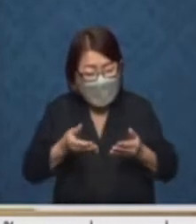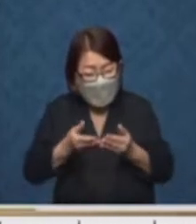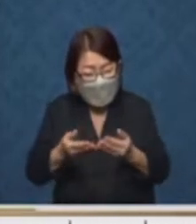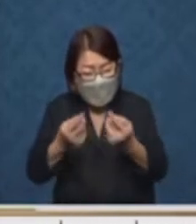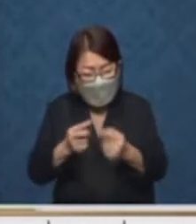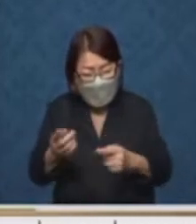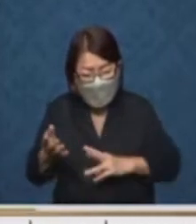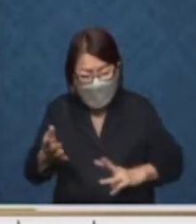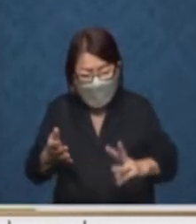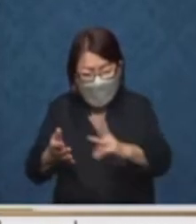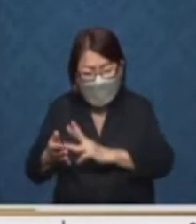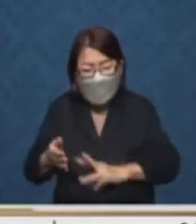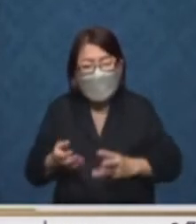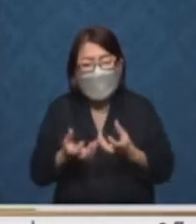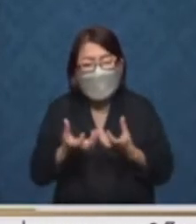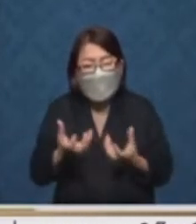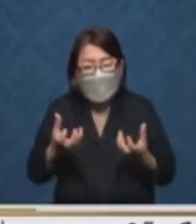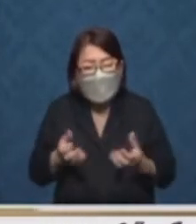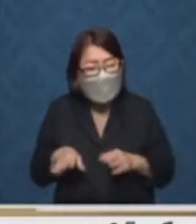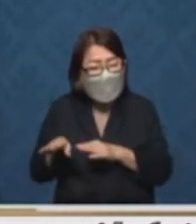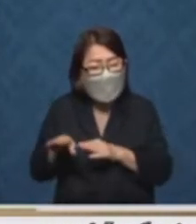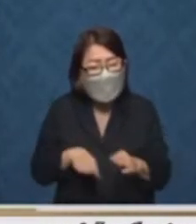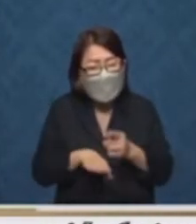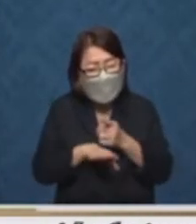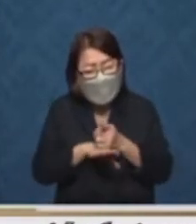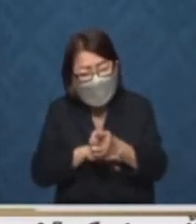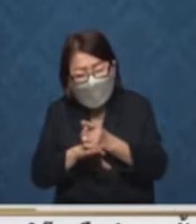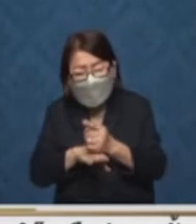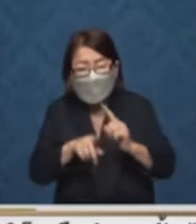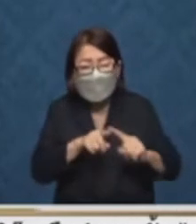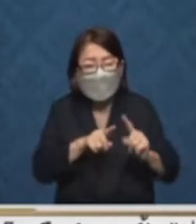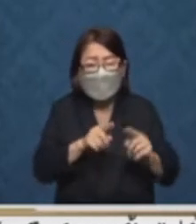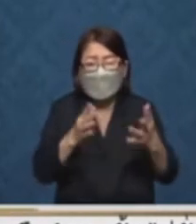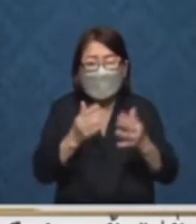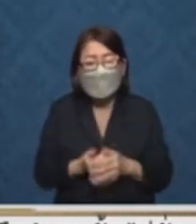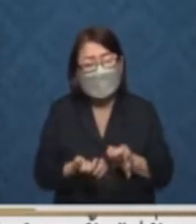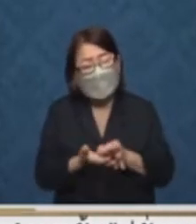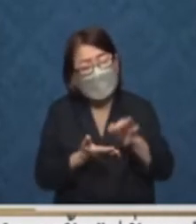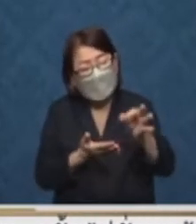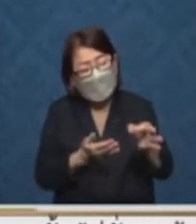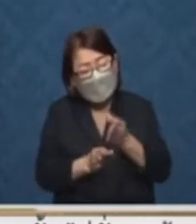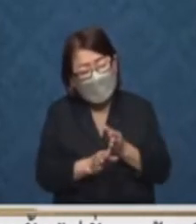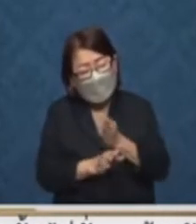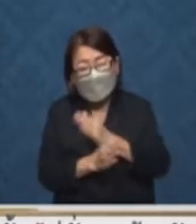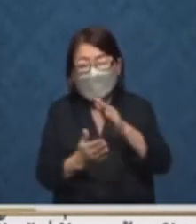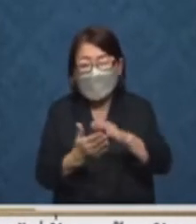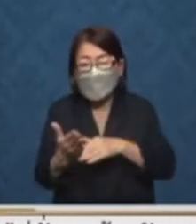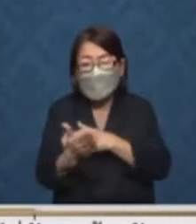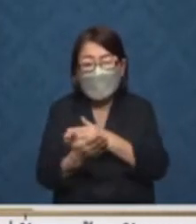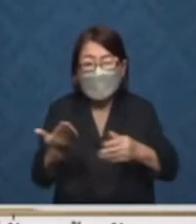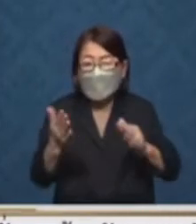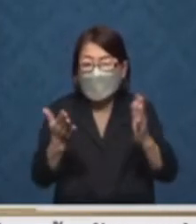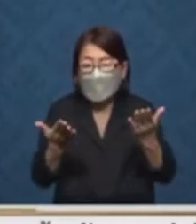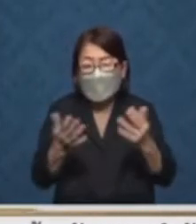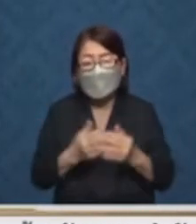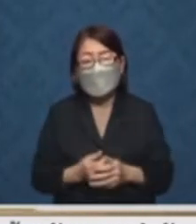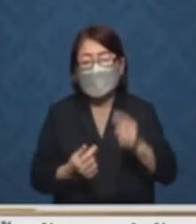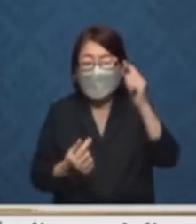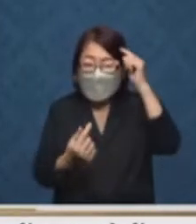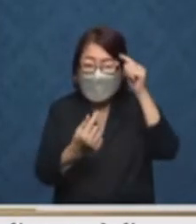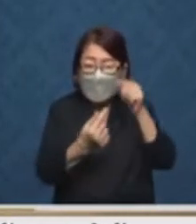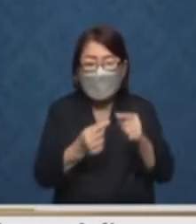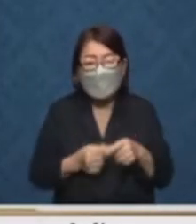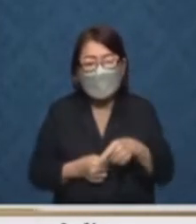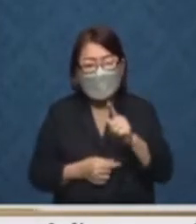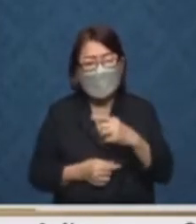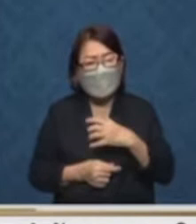บแม้แต่น้อยเป็นการซื้อที่ขาดแผนงบประมาณและคำนึงถึงแต่ประโยชน์